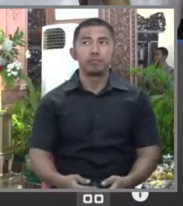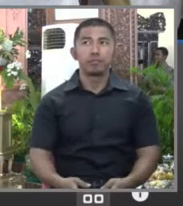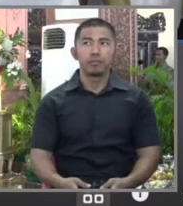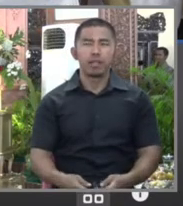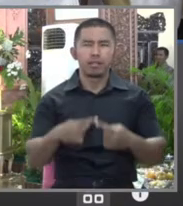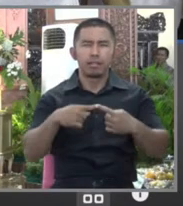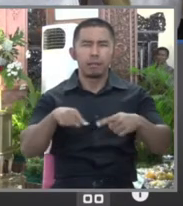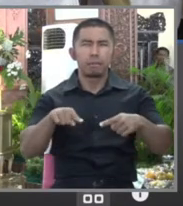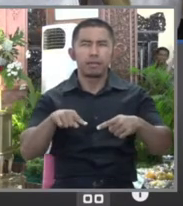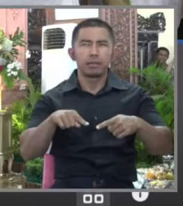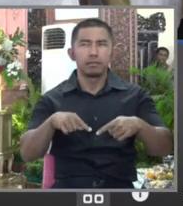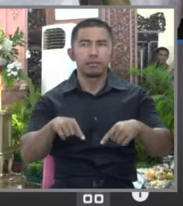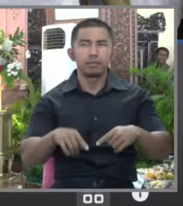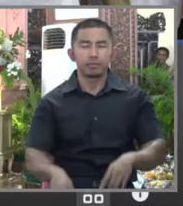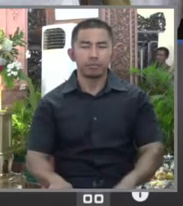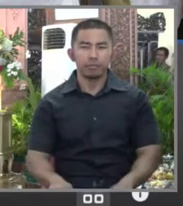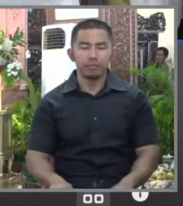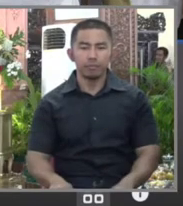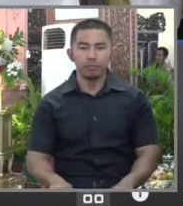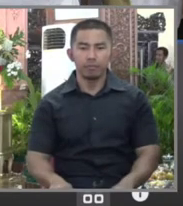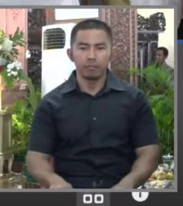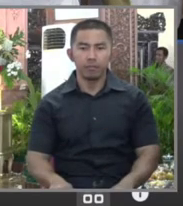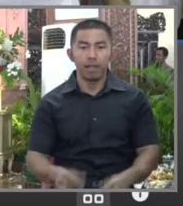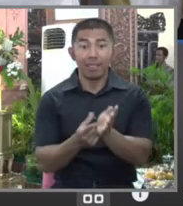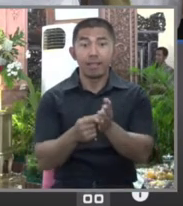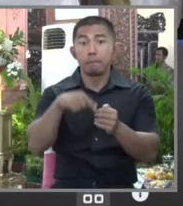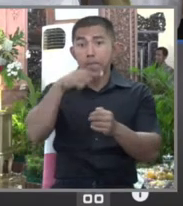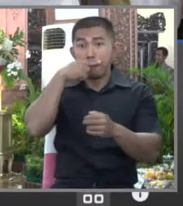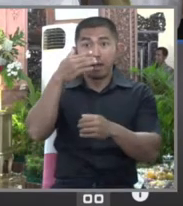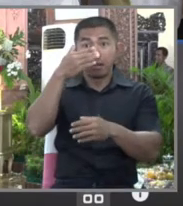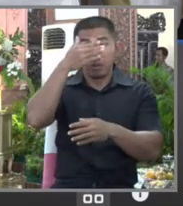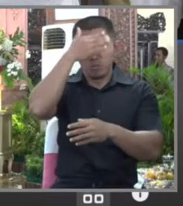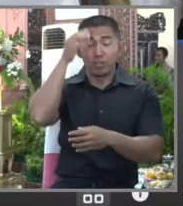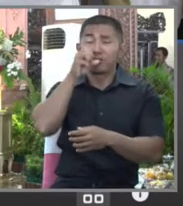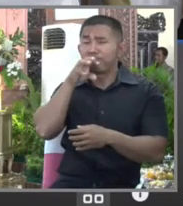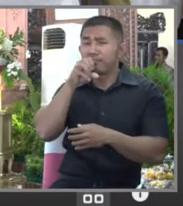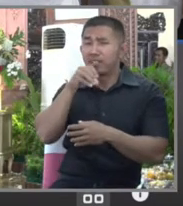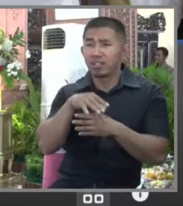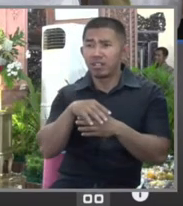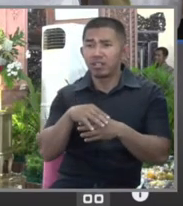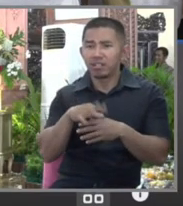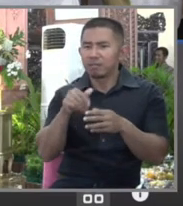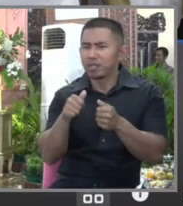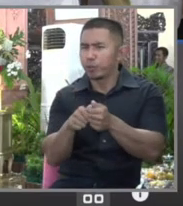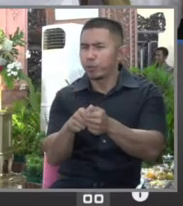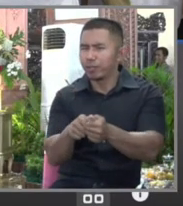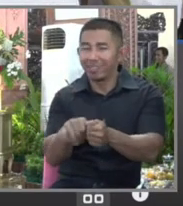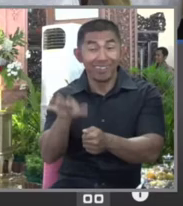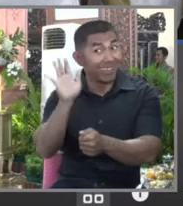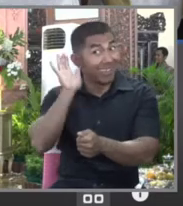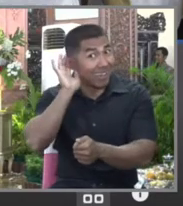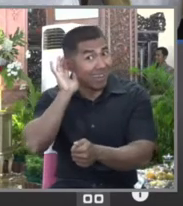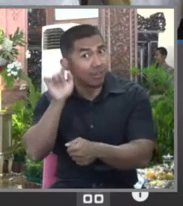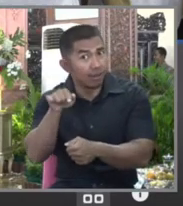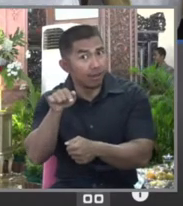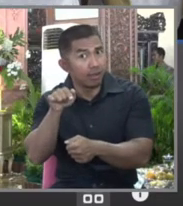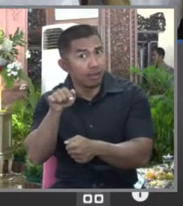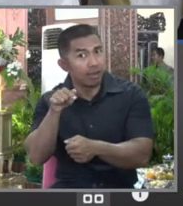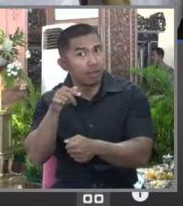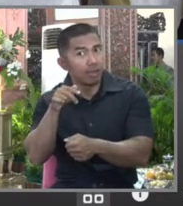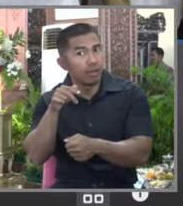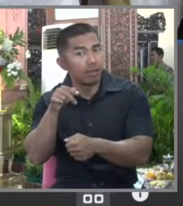Gubernur Jadi yang tadi disampaikan oleh pak gubernur diikuti dan didengarkan oleh